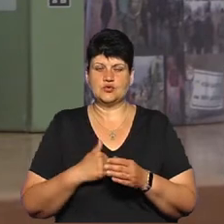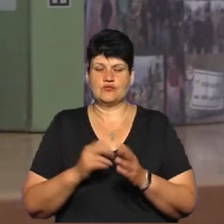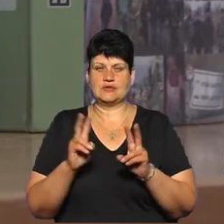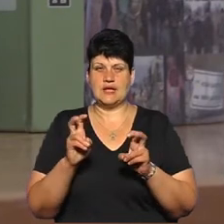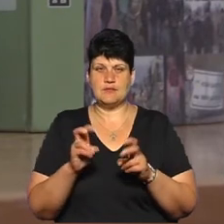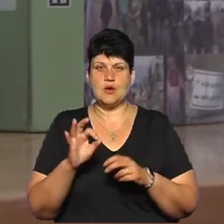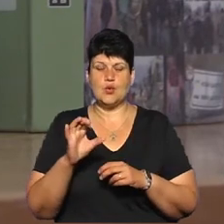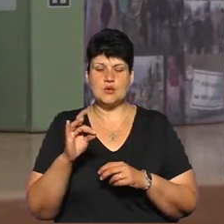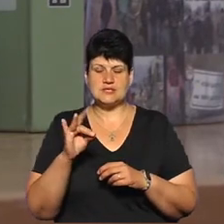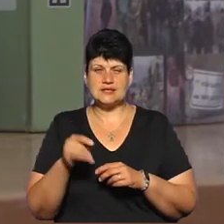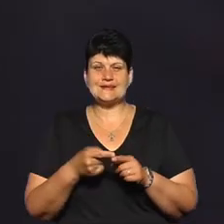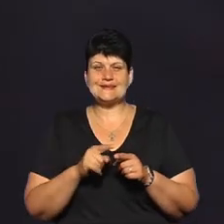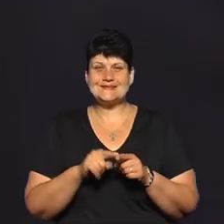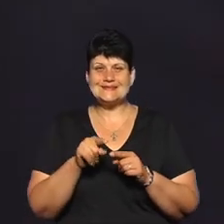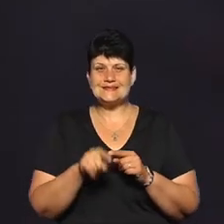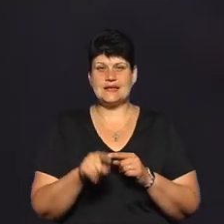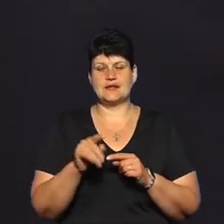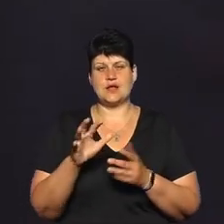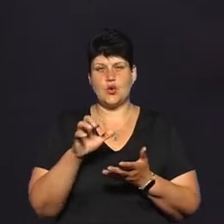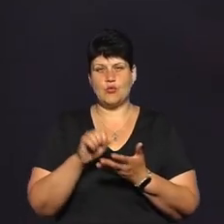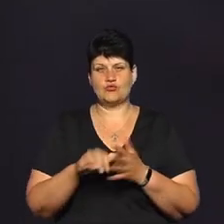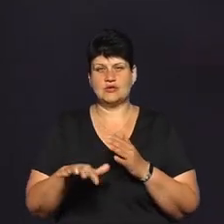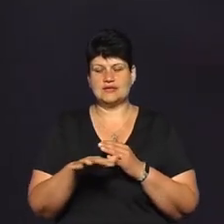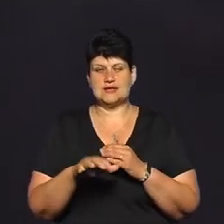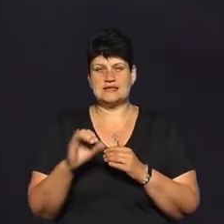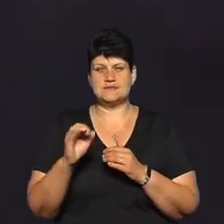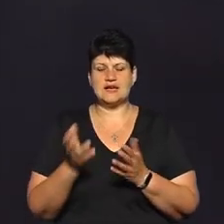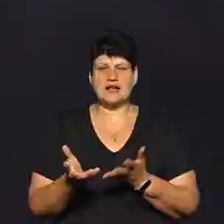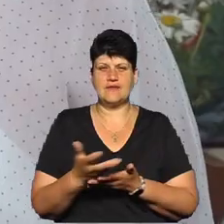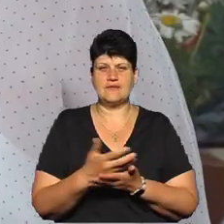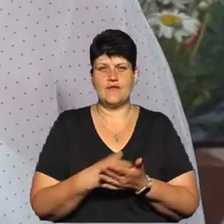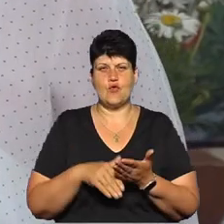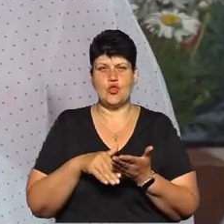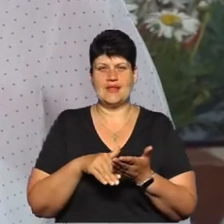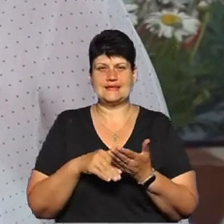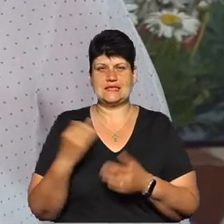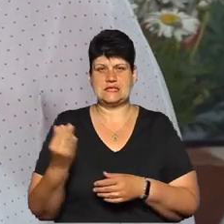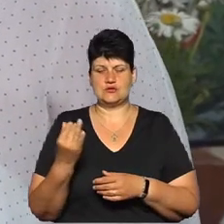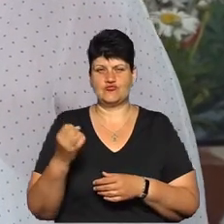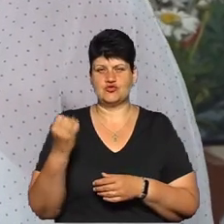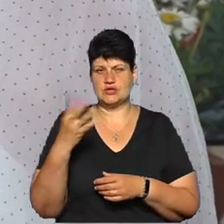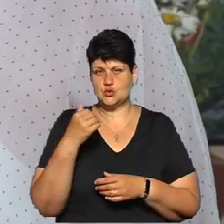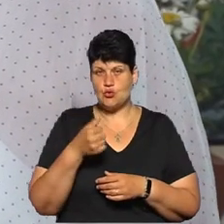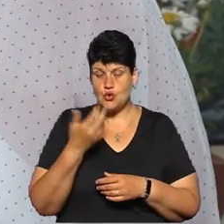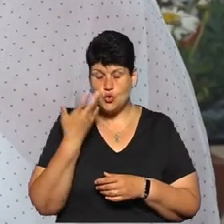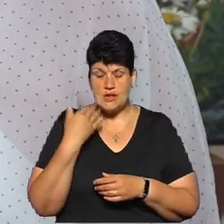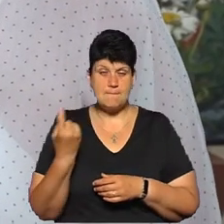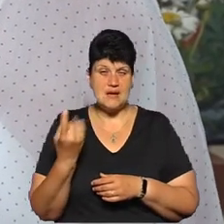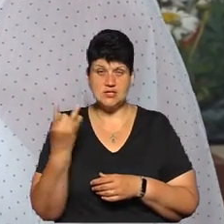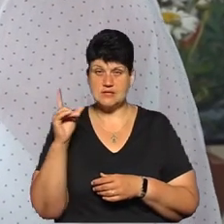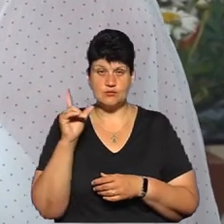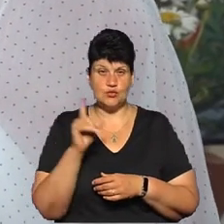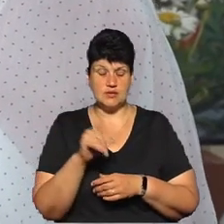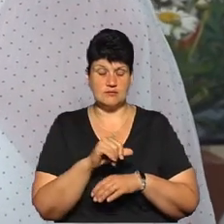роман «Пригоди мухи в окропі» на окупованій території та збірка волонтерської історії. 14-го року, коли я перший раз поїхала на передову, я